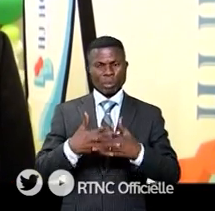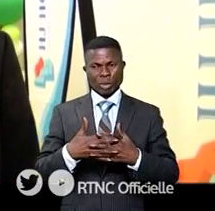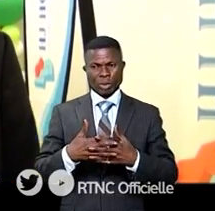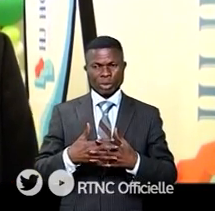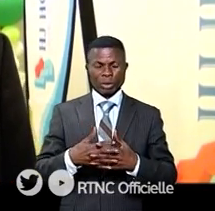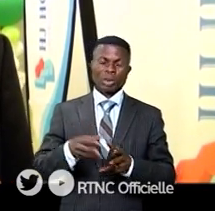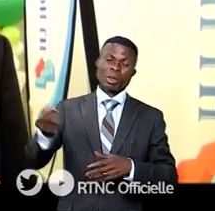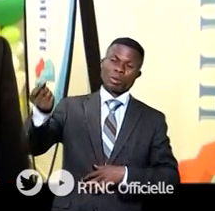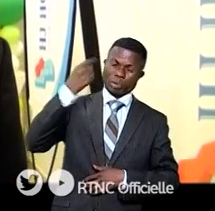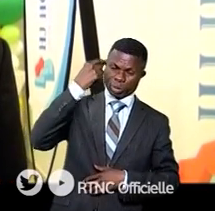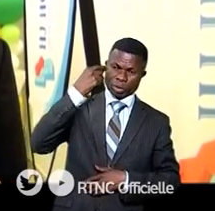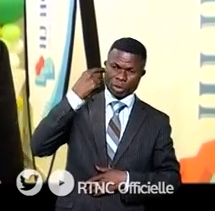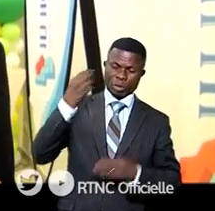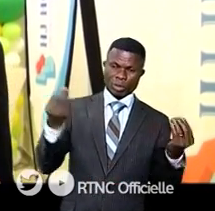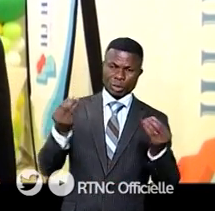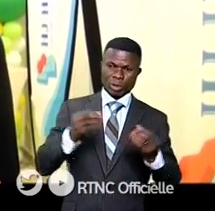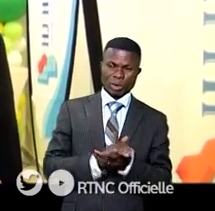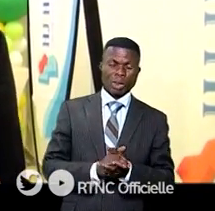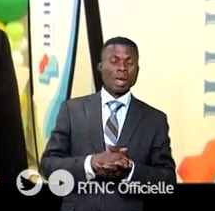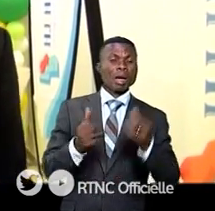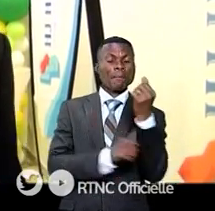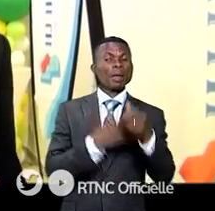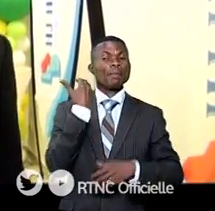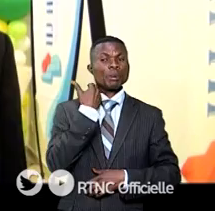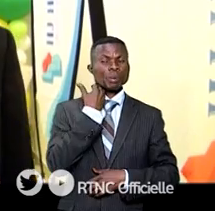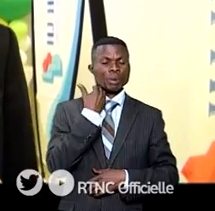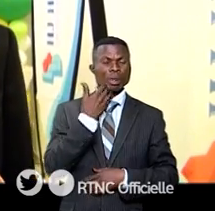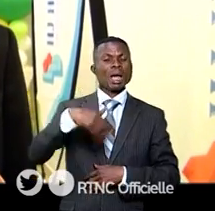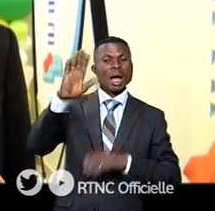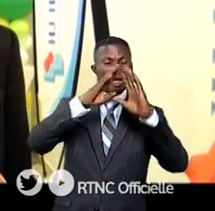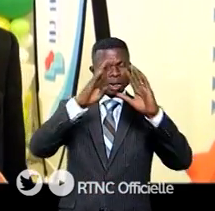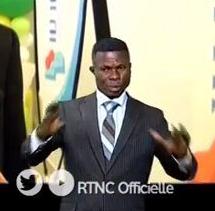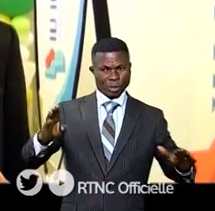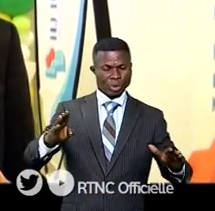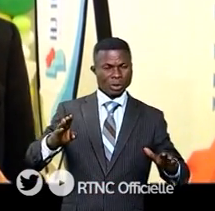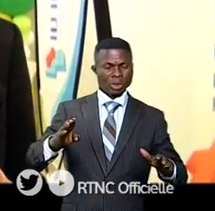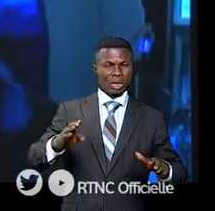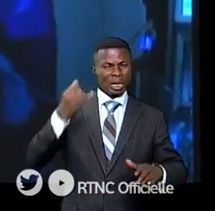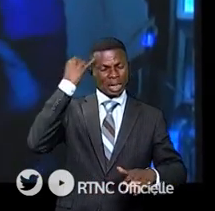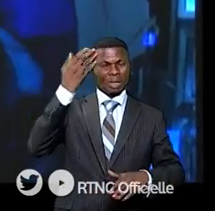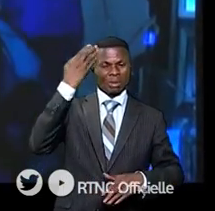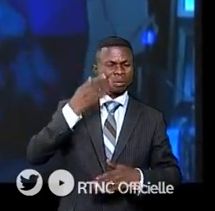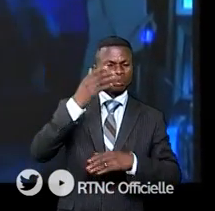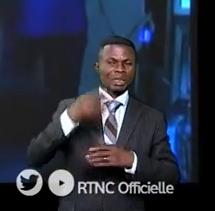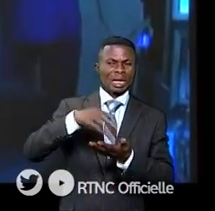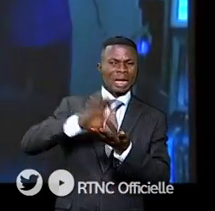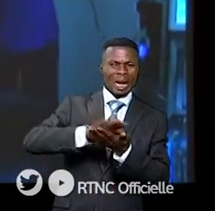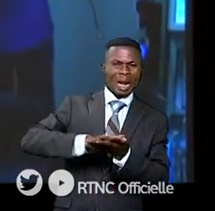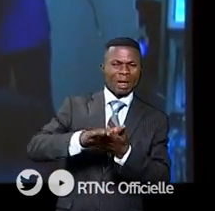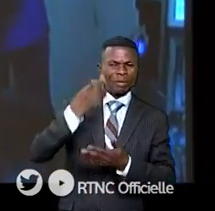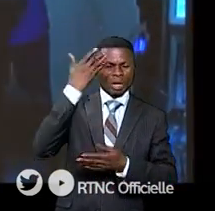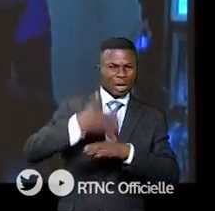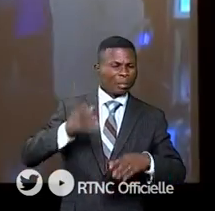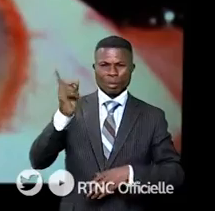nous injectons. Donc, ce qui fait que les patients peuvent rentrer chez lui à la maison sans pansement. Une intervention suivie en